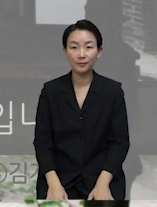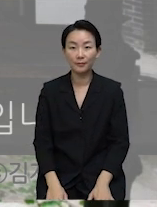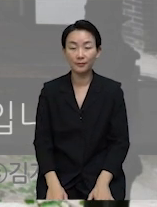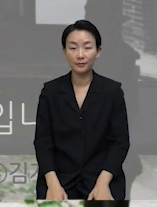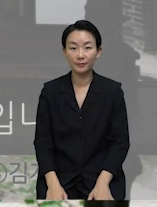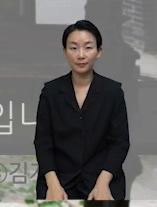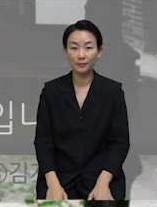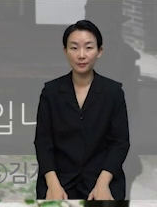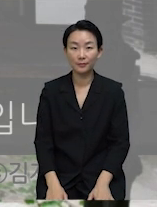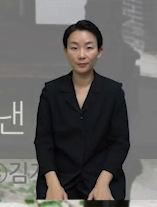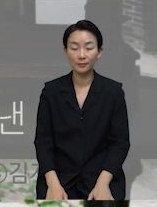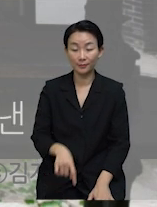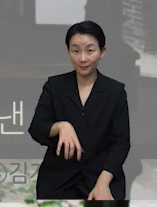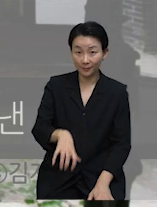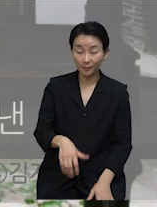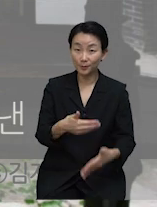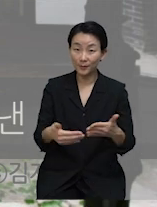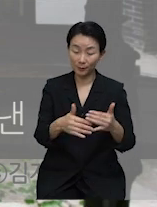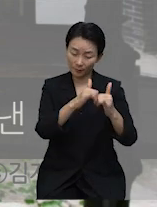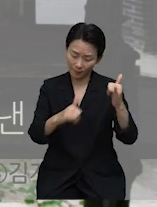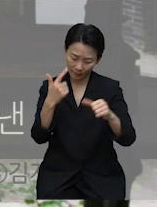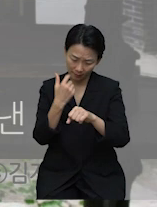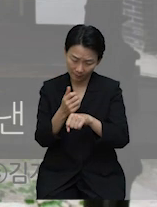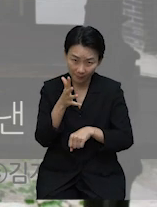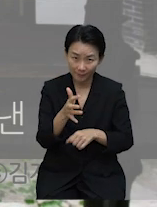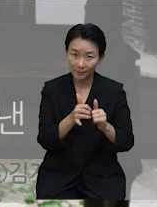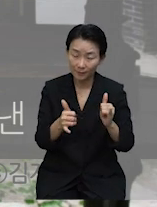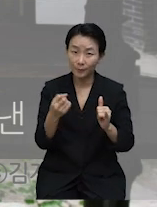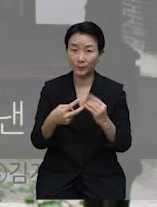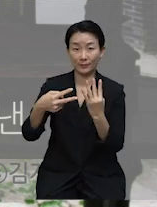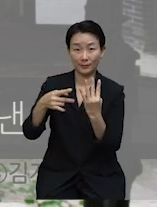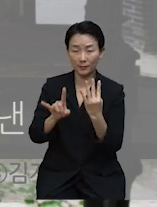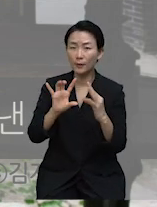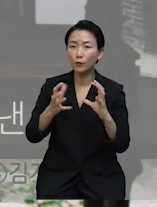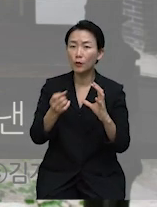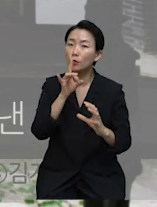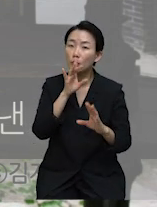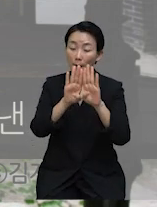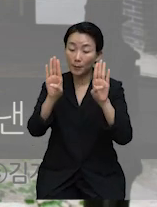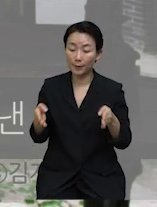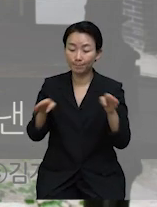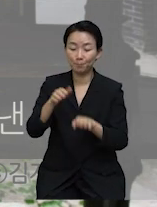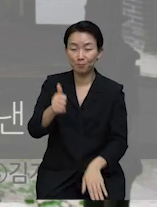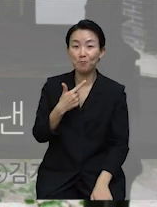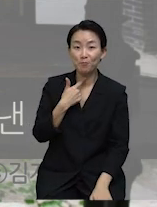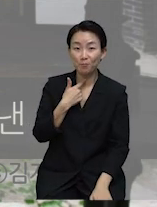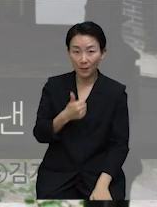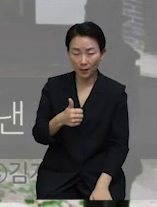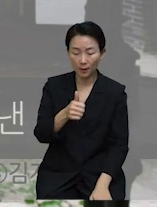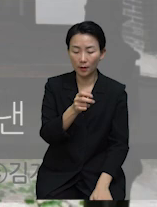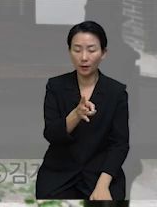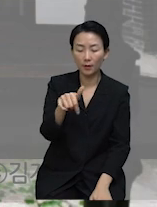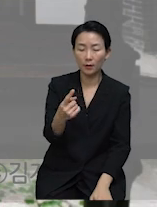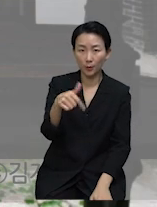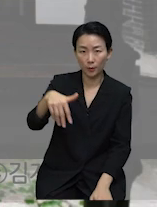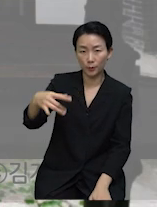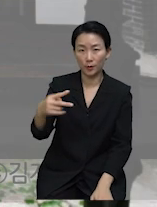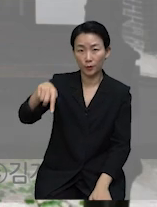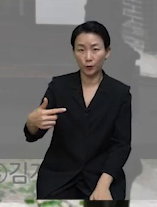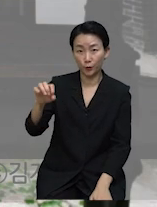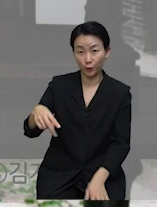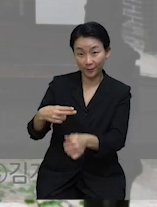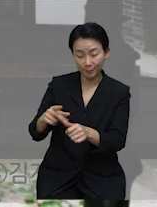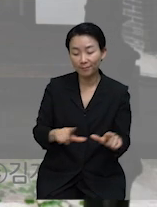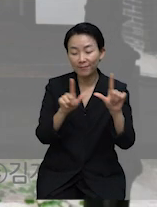자원활동가 정채영입니다. 이곳은 미술사학자이자 제4대 국립중앙박물관의 관장을 지낸 해곡